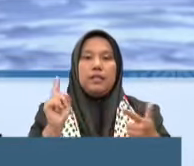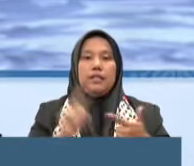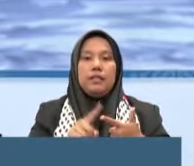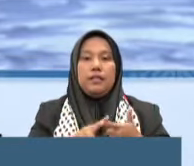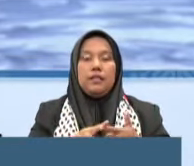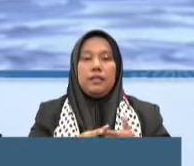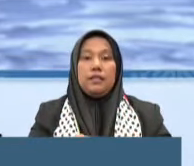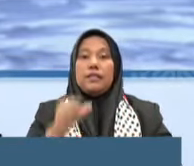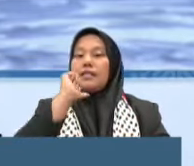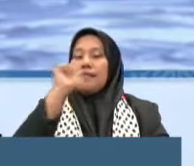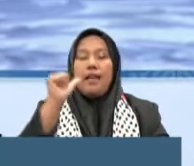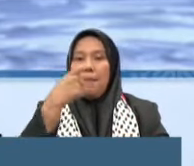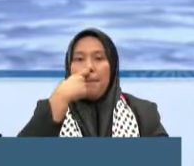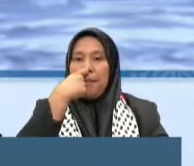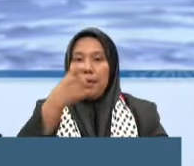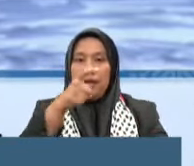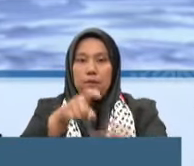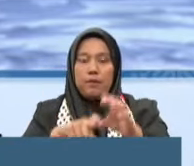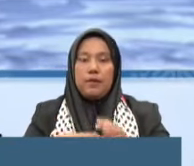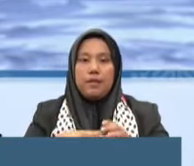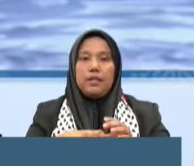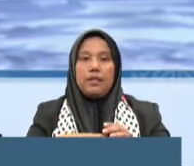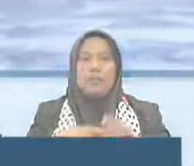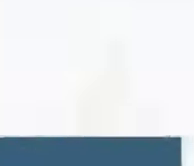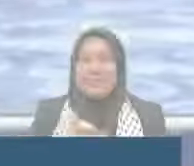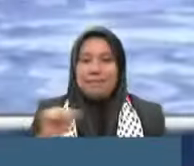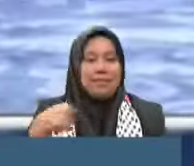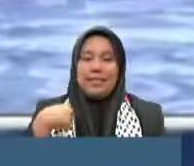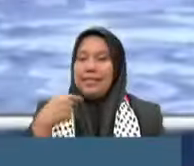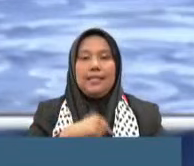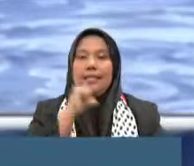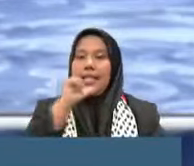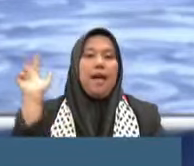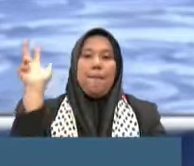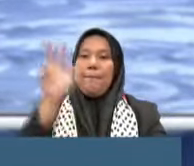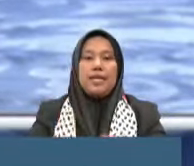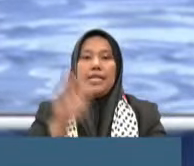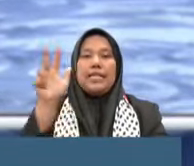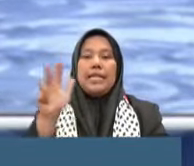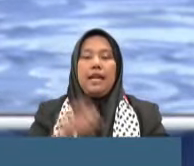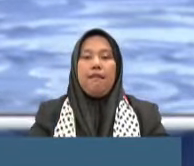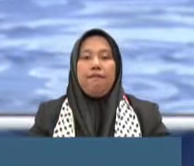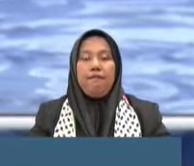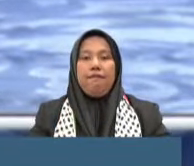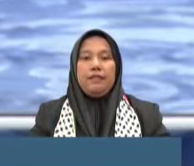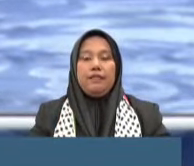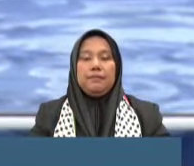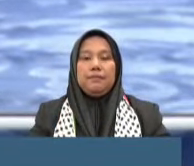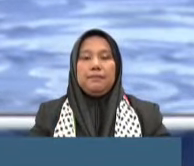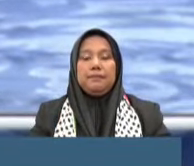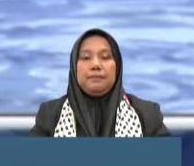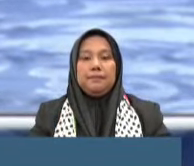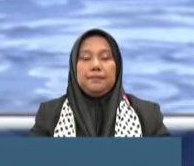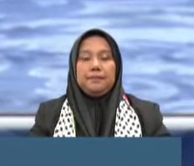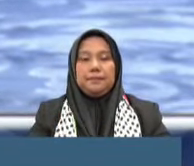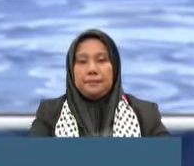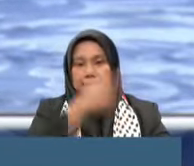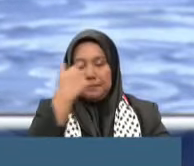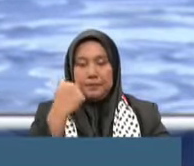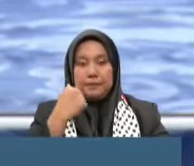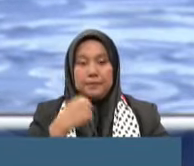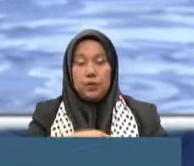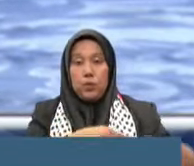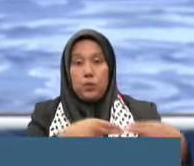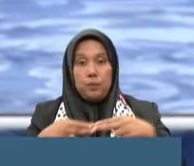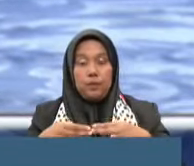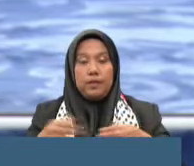dia tidak mempengaruhi dasar di keputusan kita. Sebab itu, soal pertama,